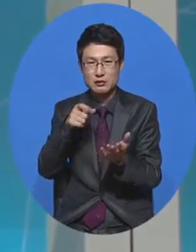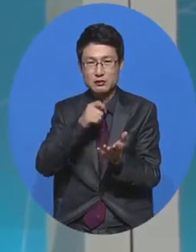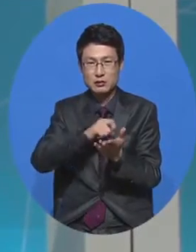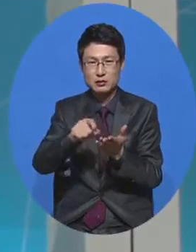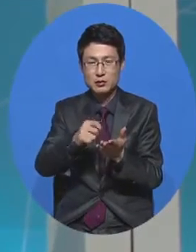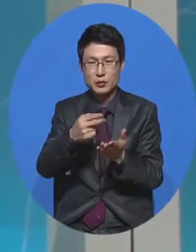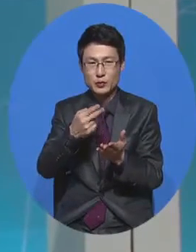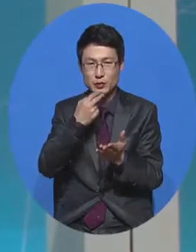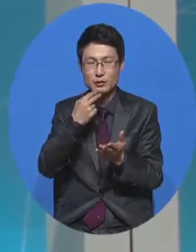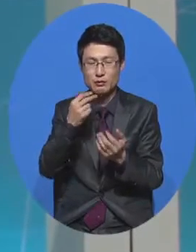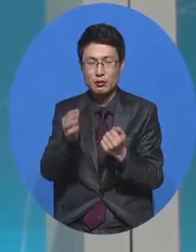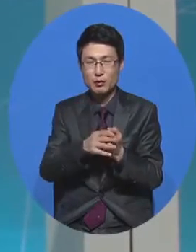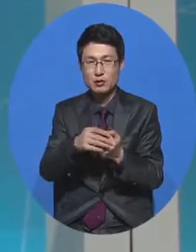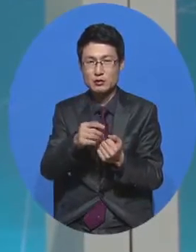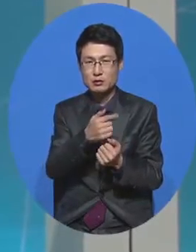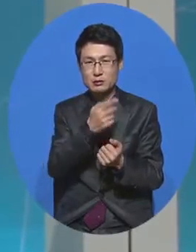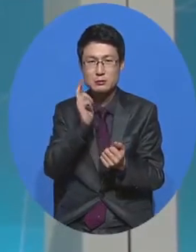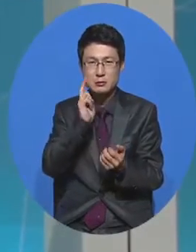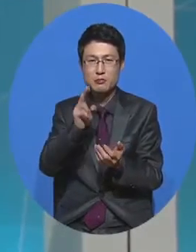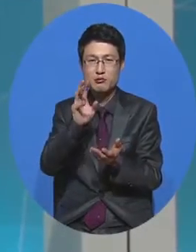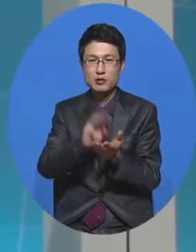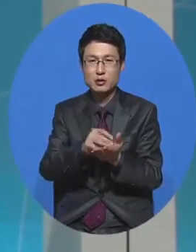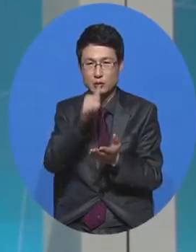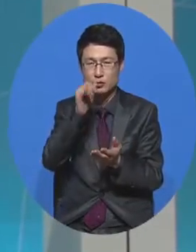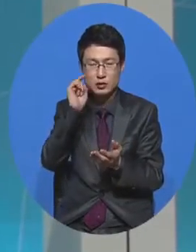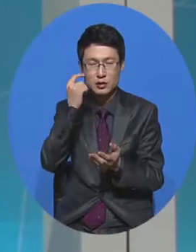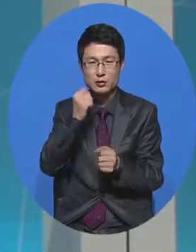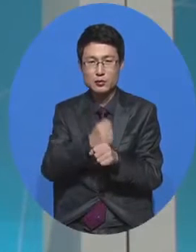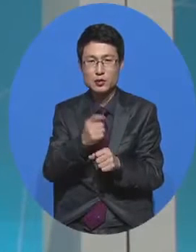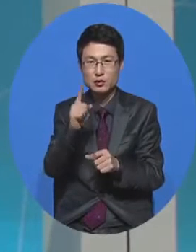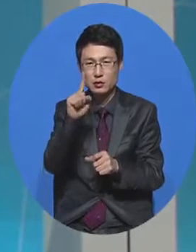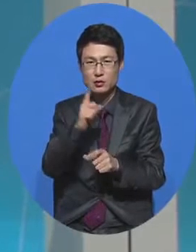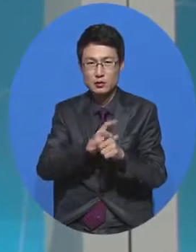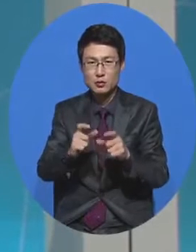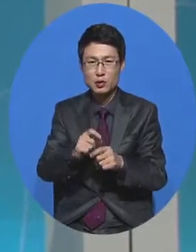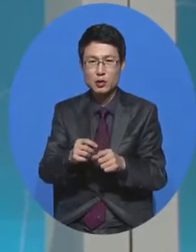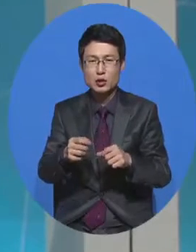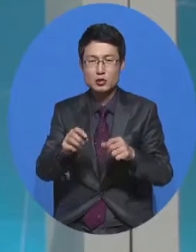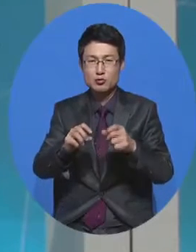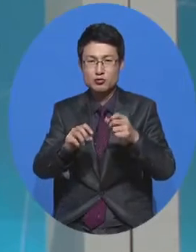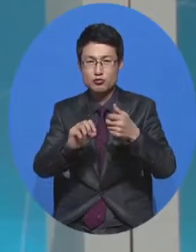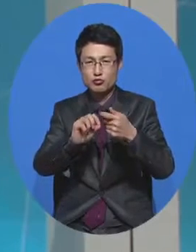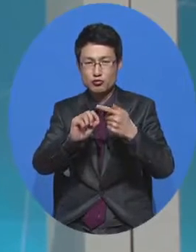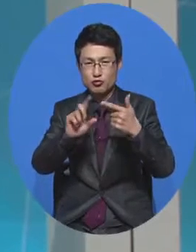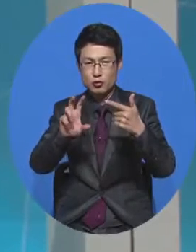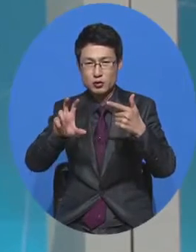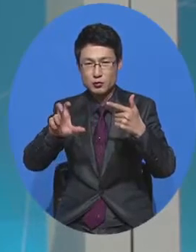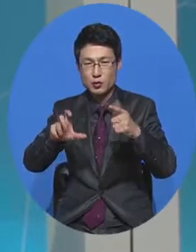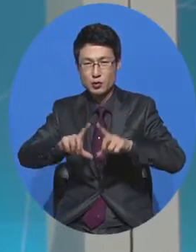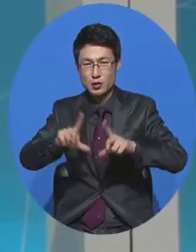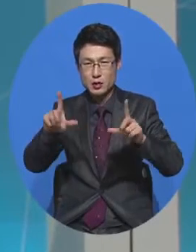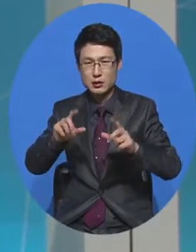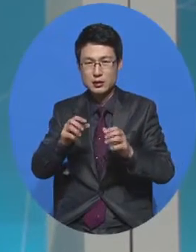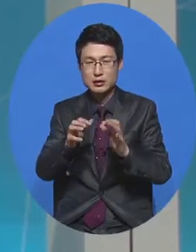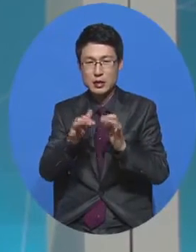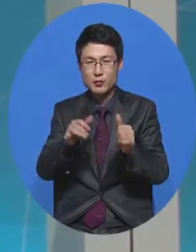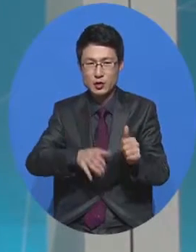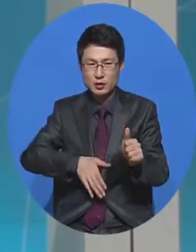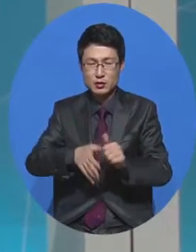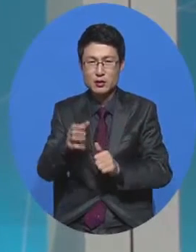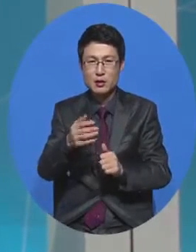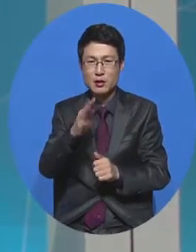문제가 있다고 생각을 합니다 하나도 말씀을 드리면 6.25 동란 때 민간인 학살이 라든가 4 그